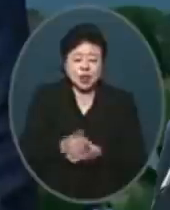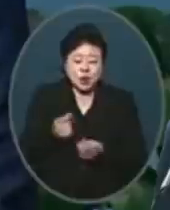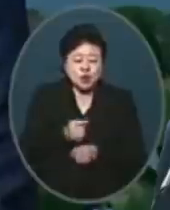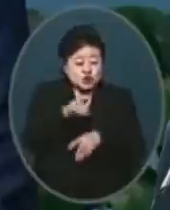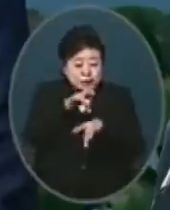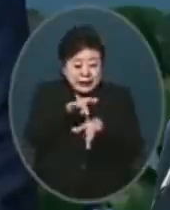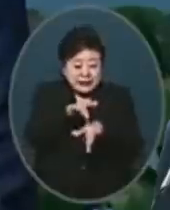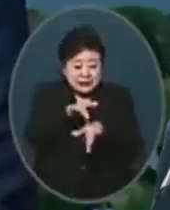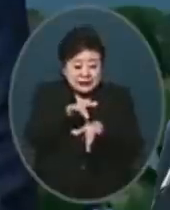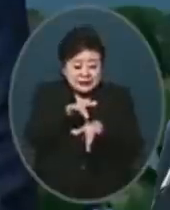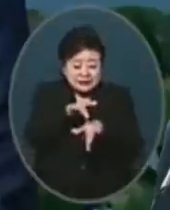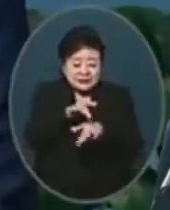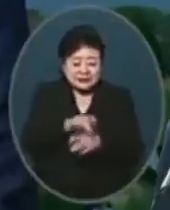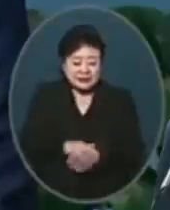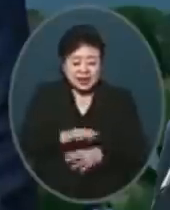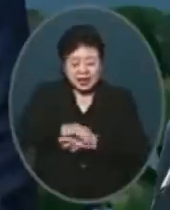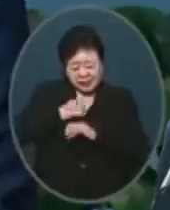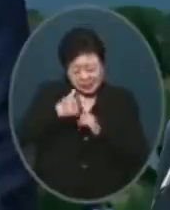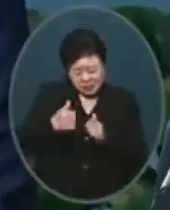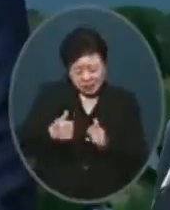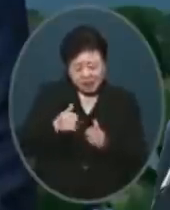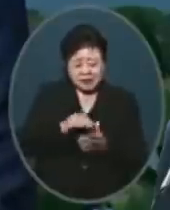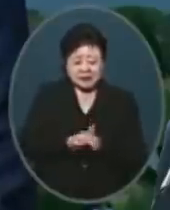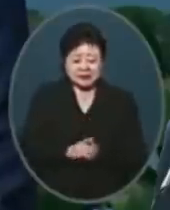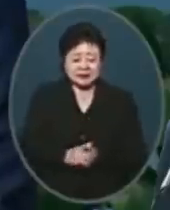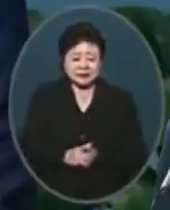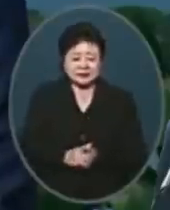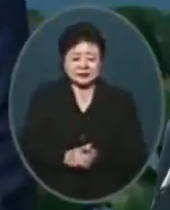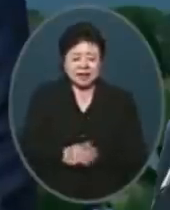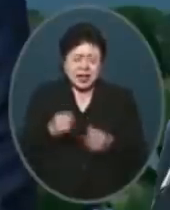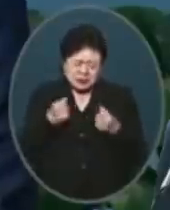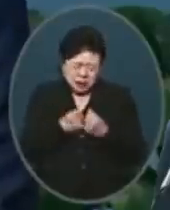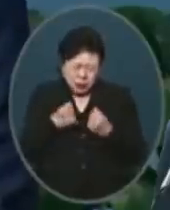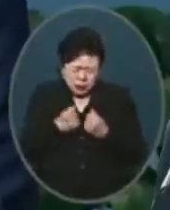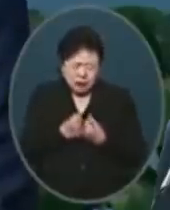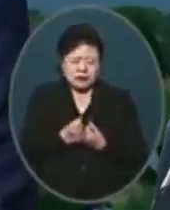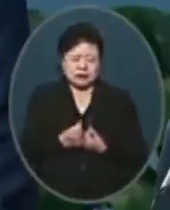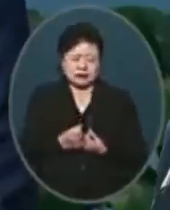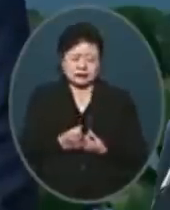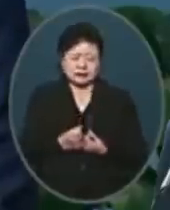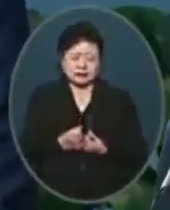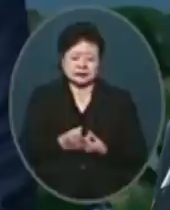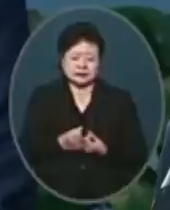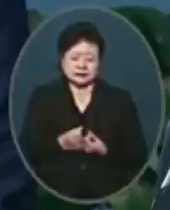원수 마귀를 대적하여 싸우고